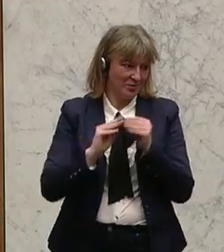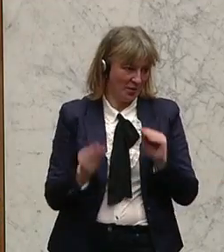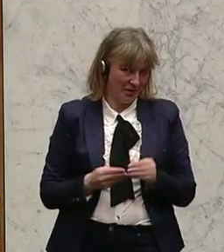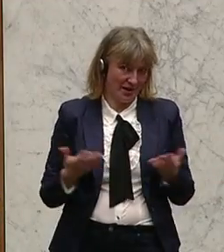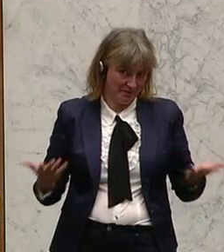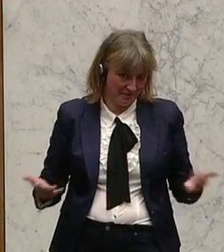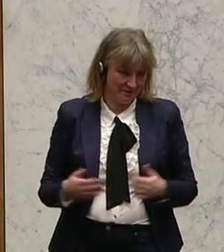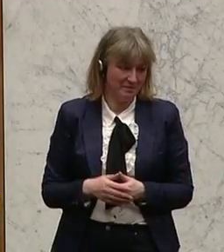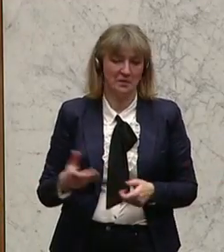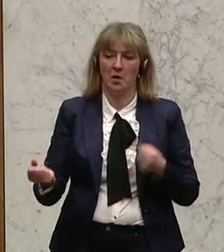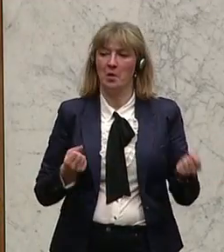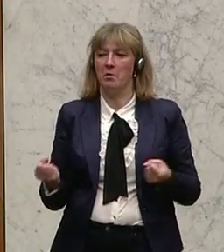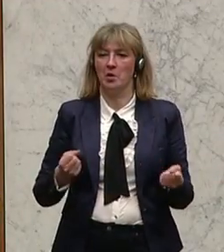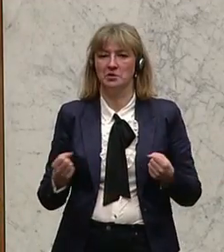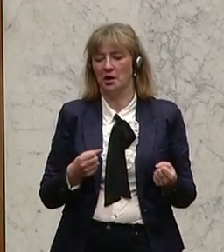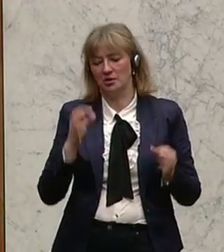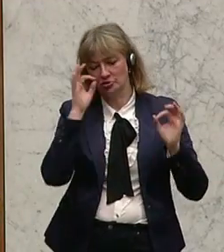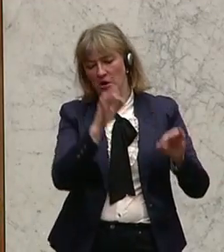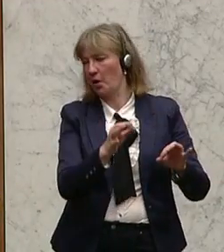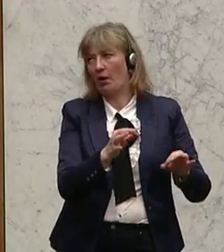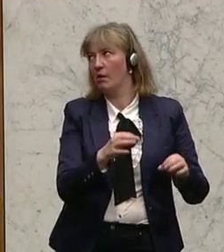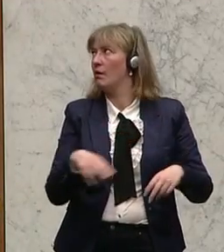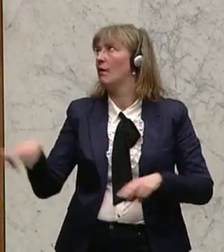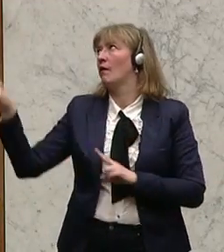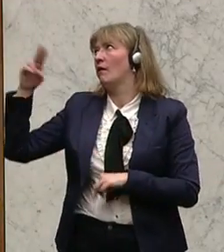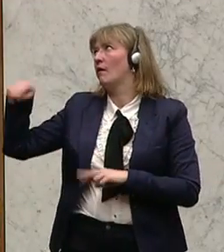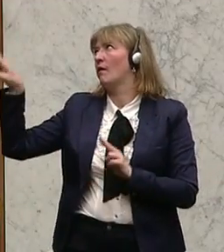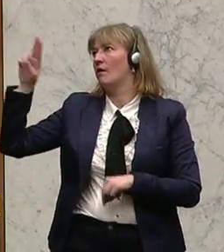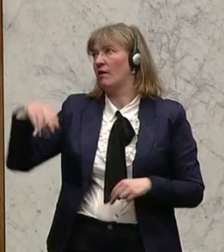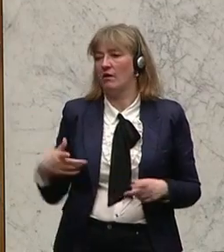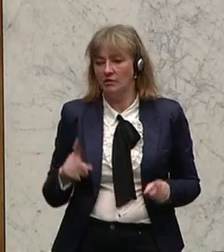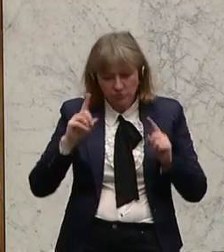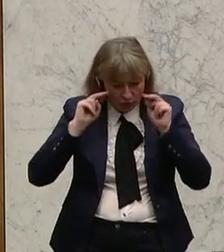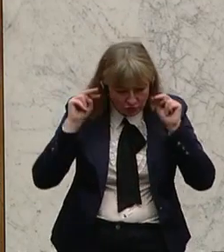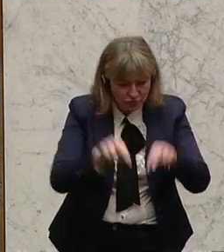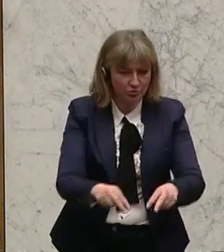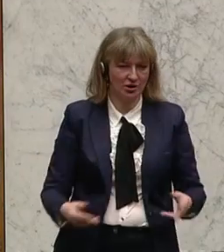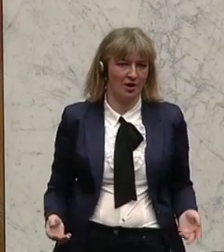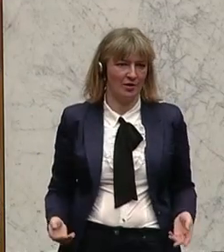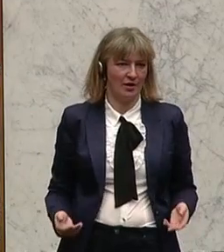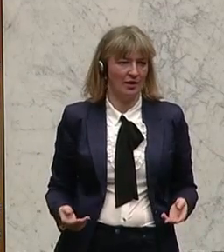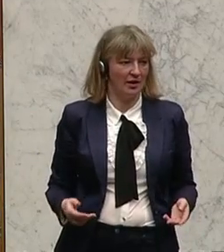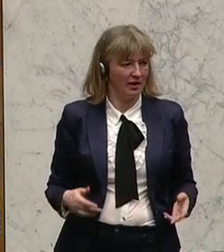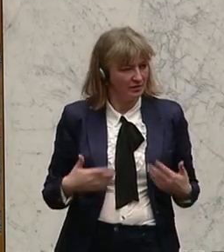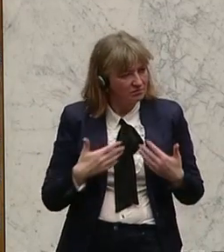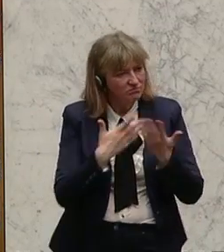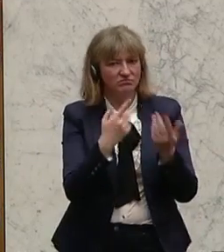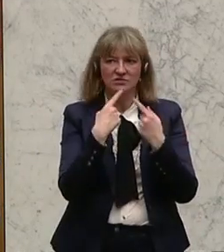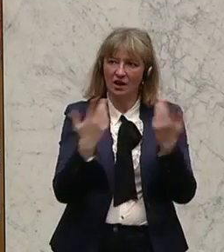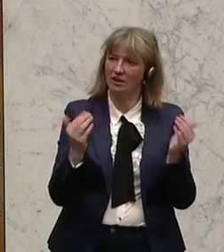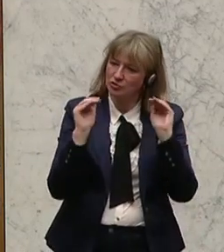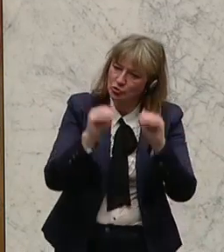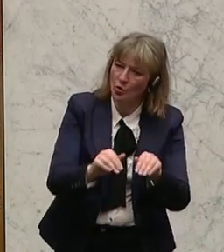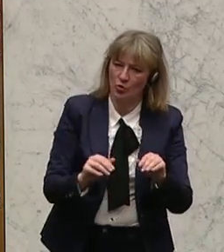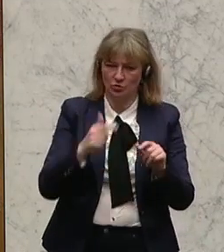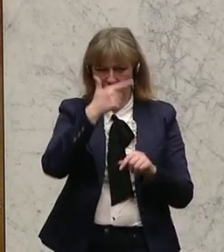dem wir stehen. Und die Politik schaut weg. Die Politik schaut weg, anstatt dass sie hinschaut und sich vor die Bevölkerung stellt. Und zwar